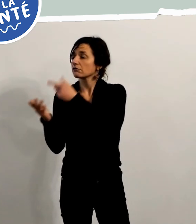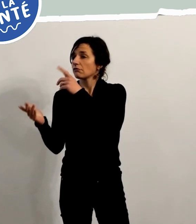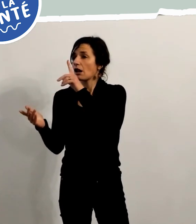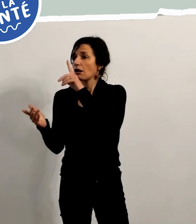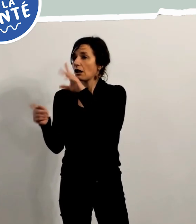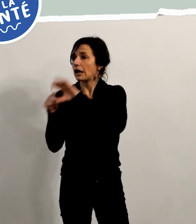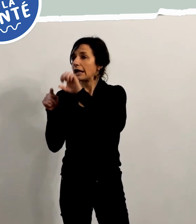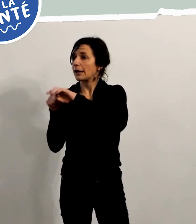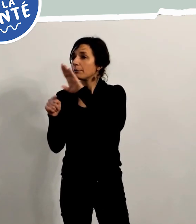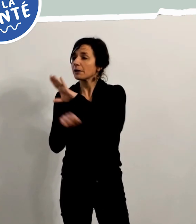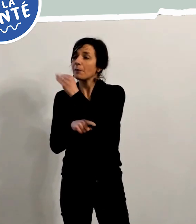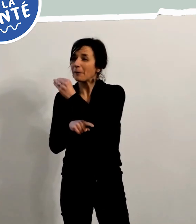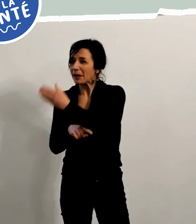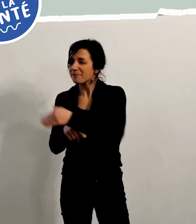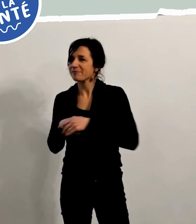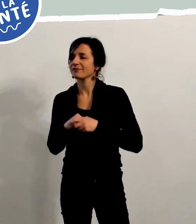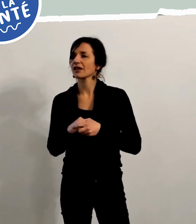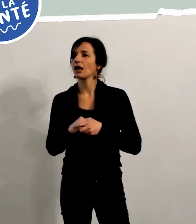qu'est-ce qu'il faut dire?